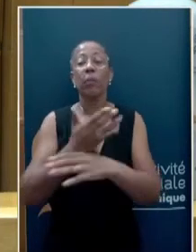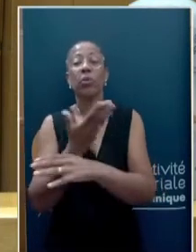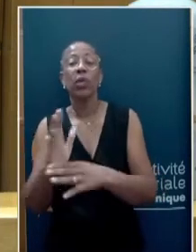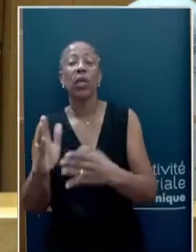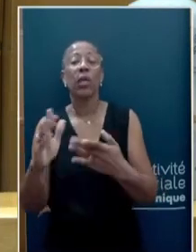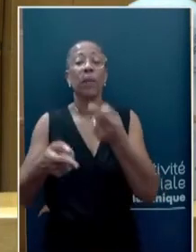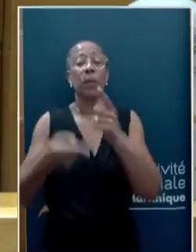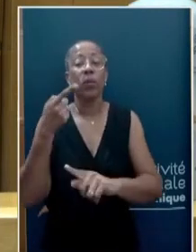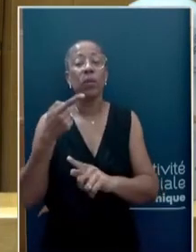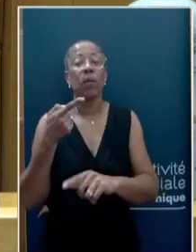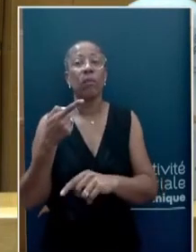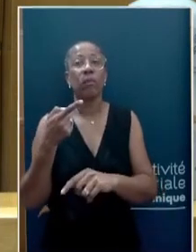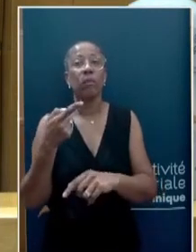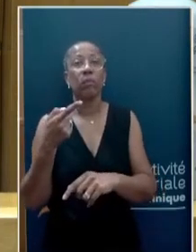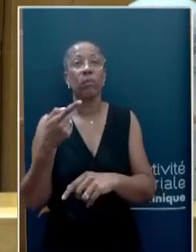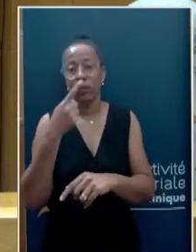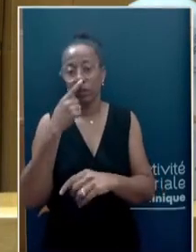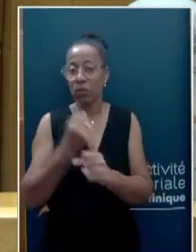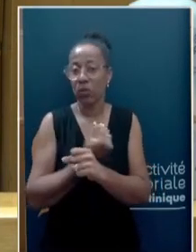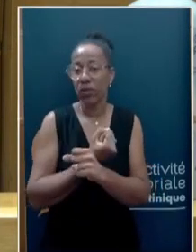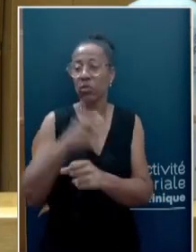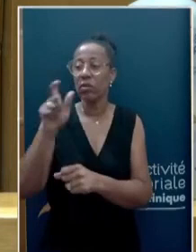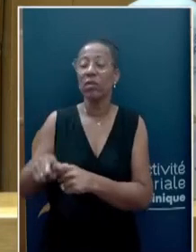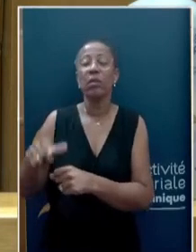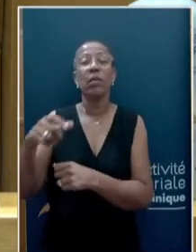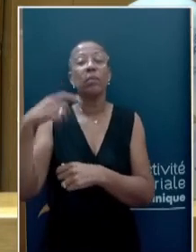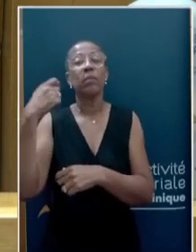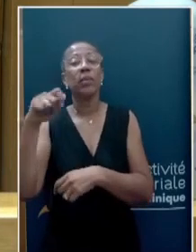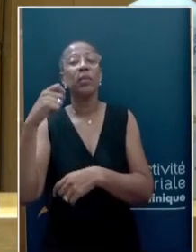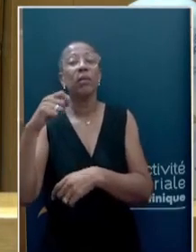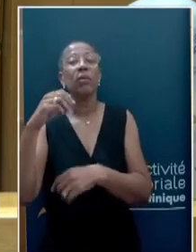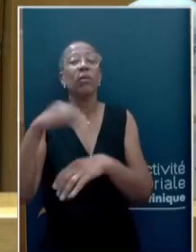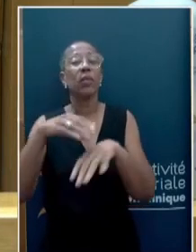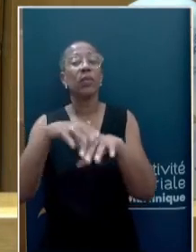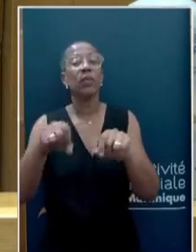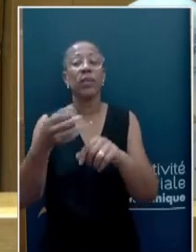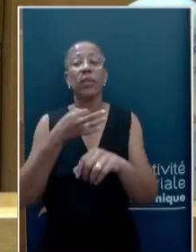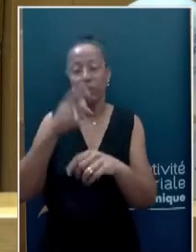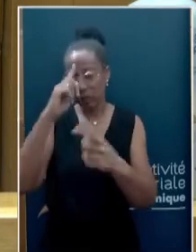important, le PCE nous a dit ici qu'il abandonnait, c'était le viaduc de Fontlaillé.